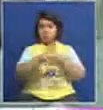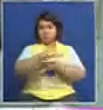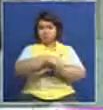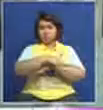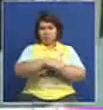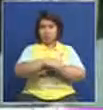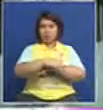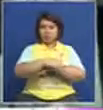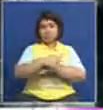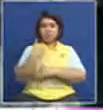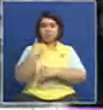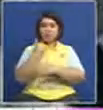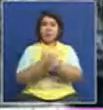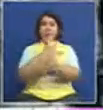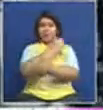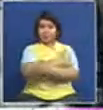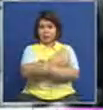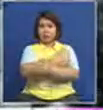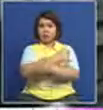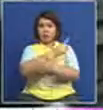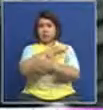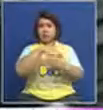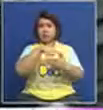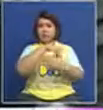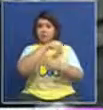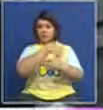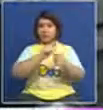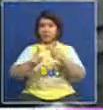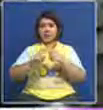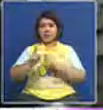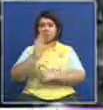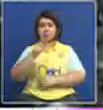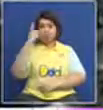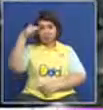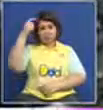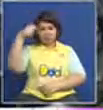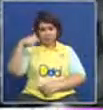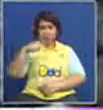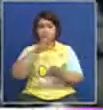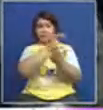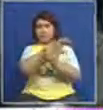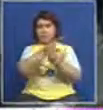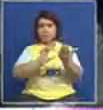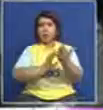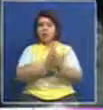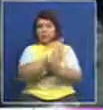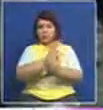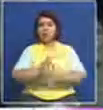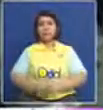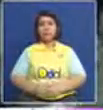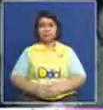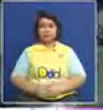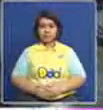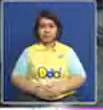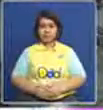กลับเพื่อใช้สิทธิ์การเลือกตั้งทั่วไปที่จังหวัดต่างๆในประเทศเมียนมาตามภูมิลำเนาของตนค่ะ